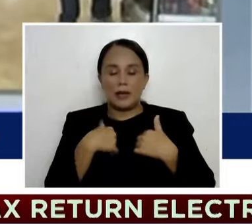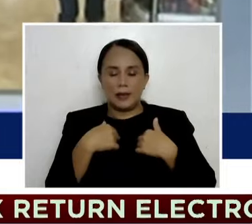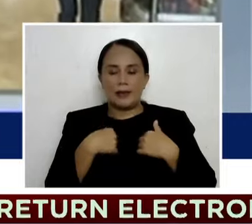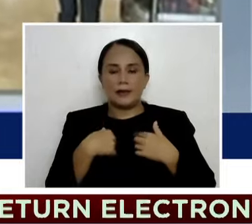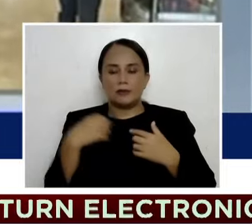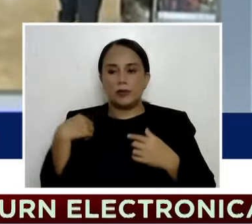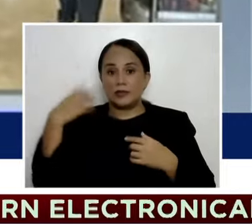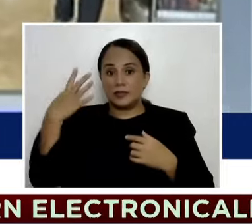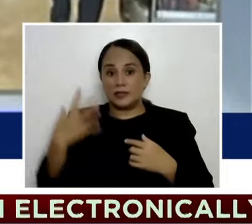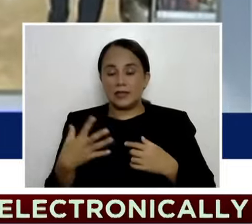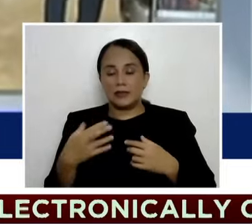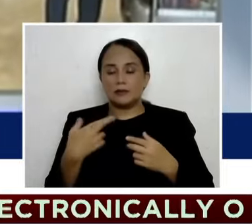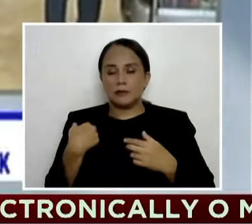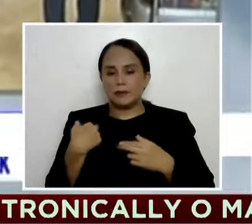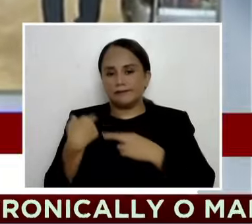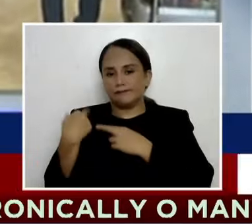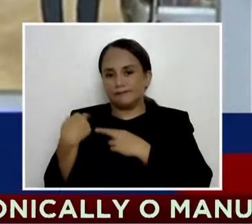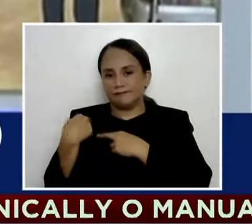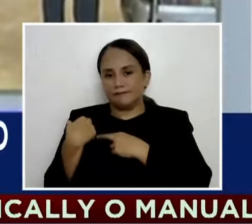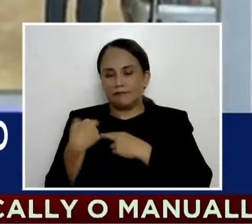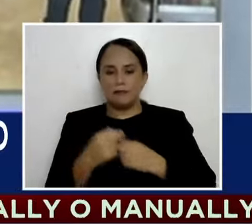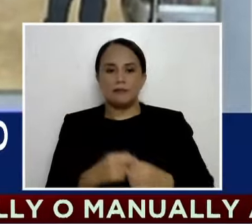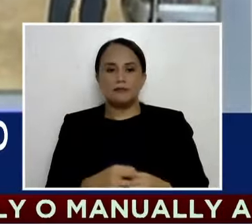na tatao dito.